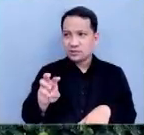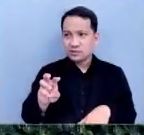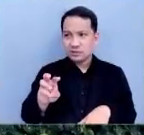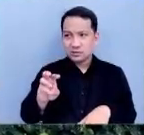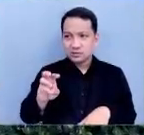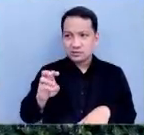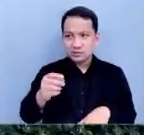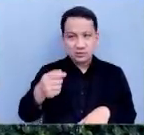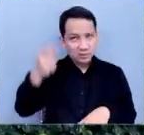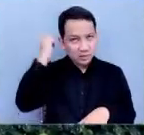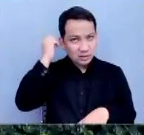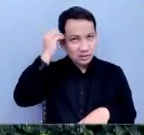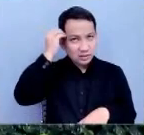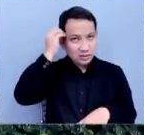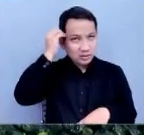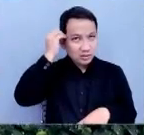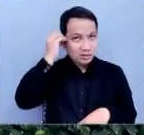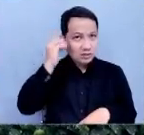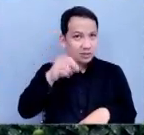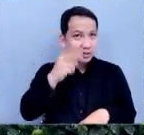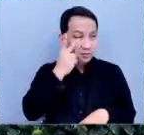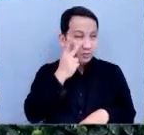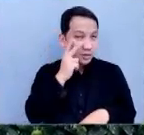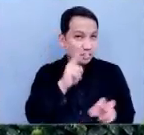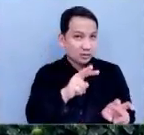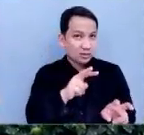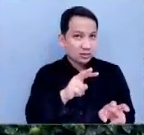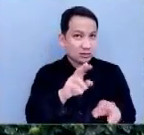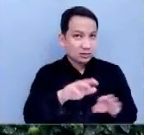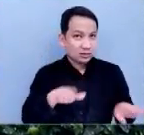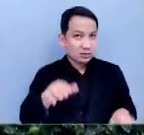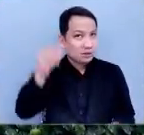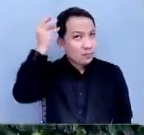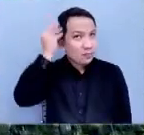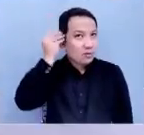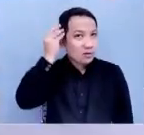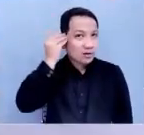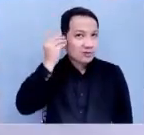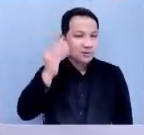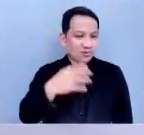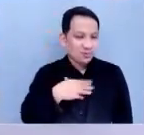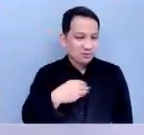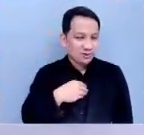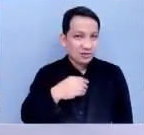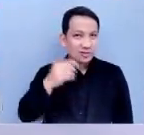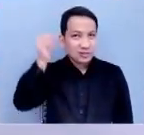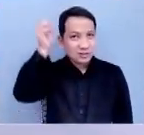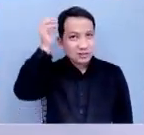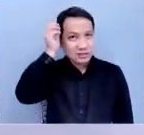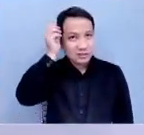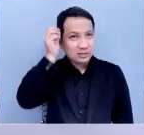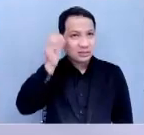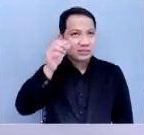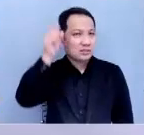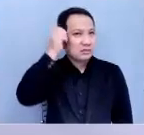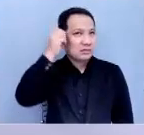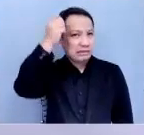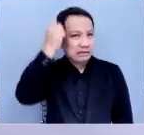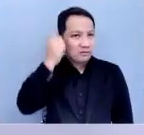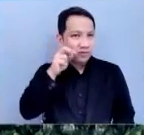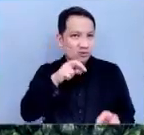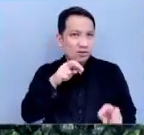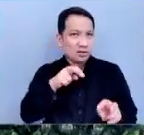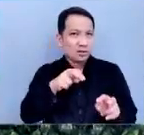kuto daw ako. So yan, kahit doktor pwede magkaroon ng mga puti-puti. Puti-puti. Hindi lang siya dandruff. Hindi lang dandruff eh. Makikita mo